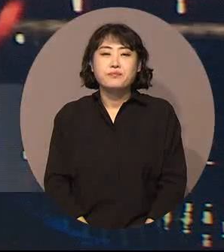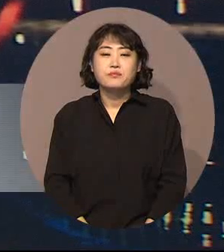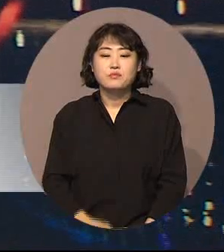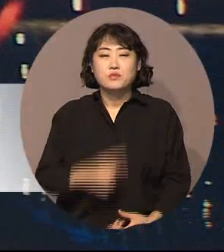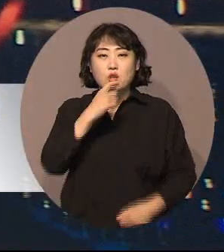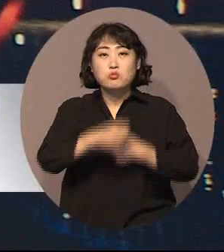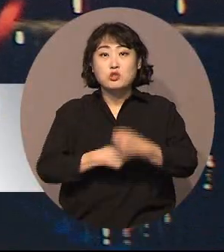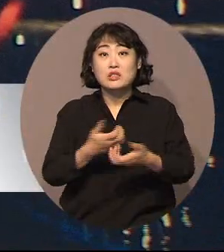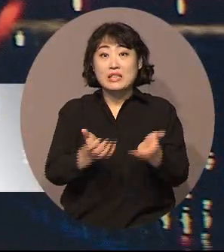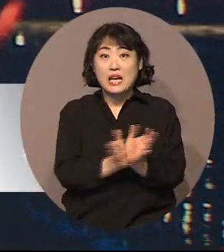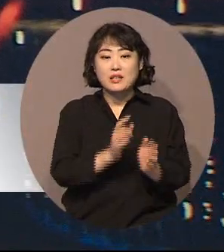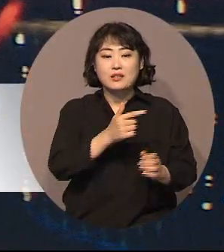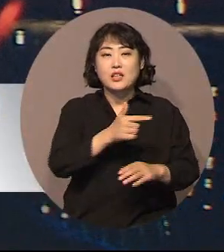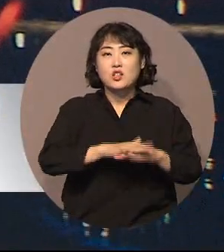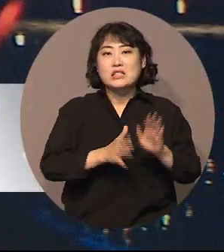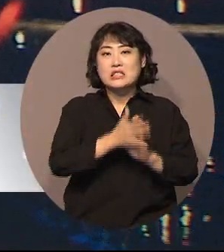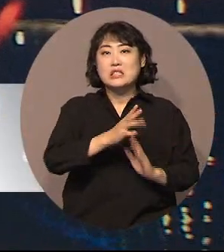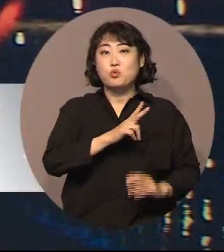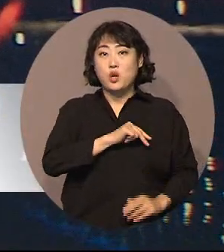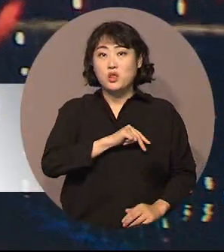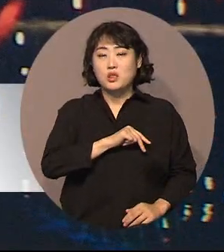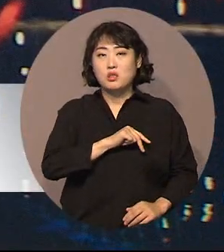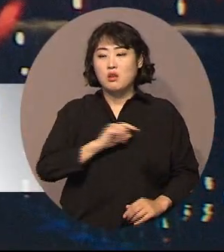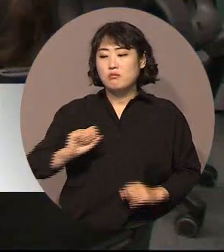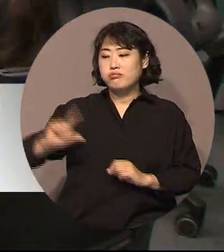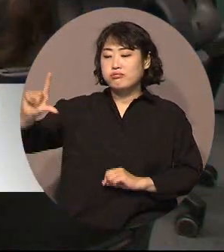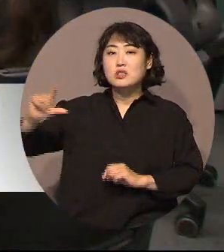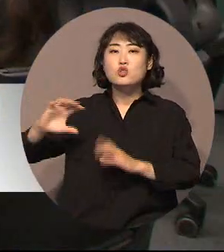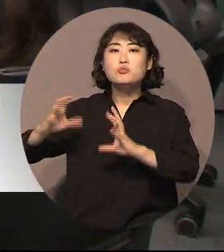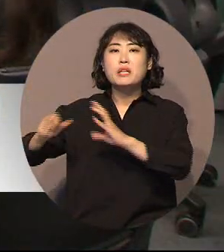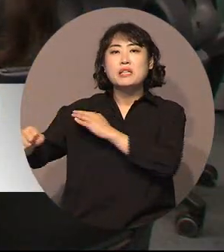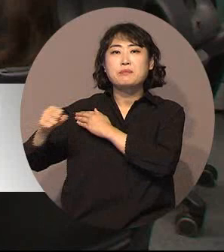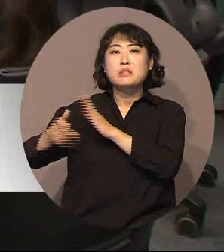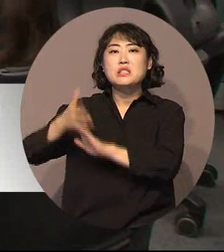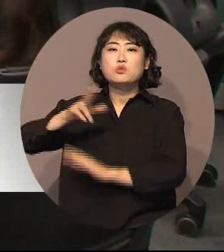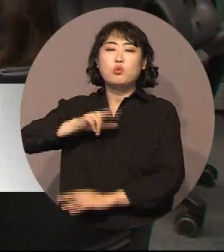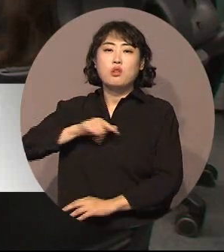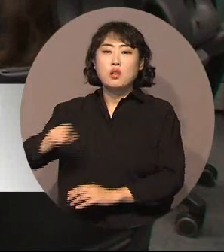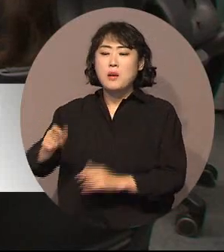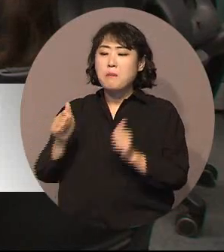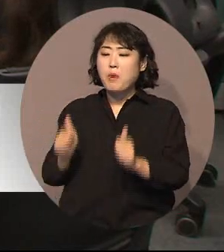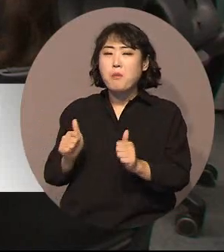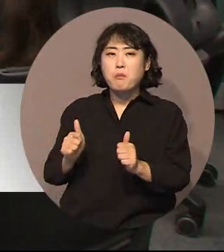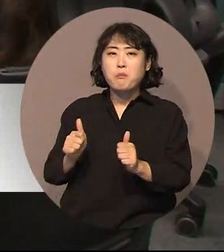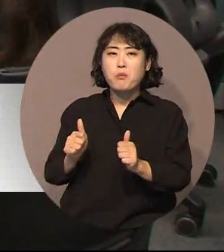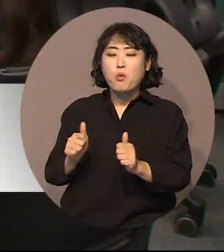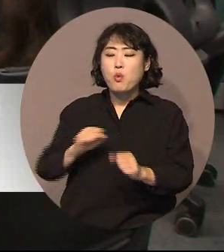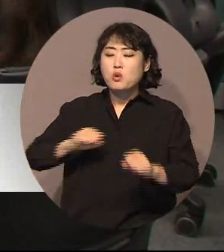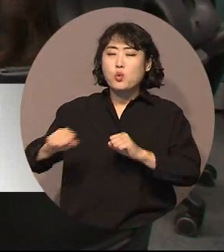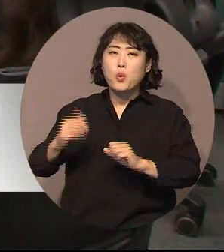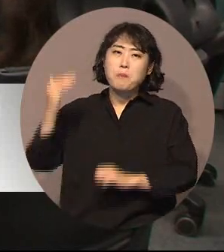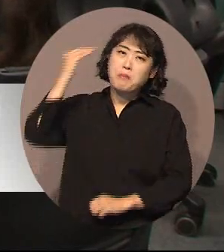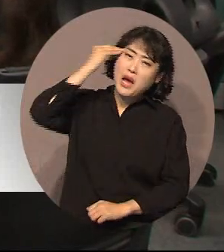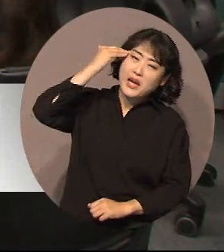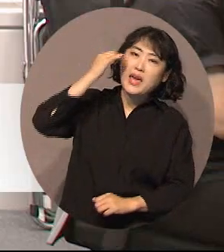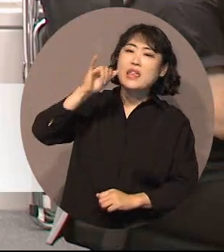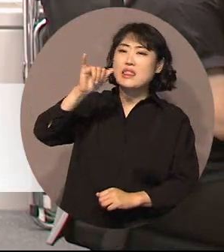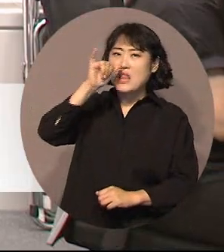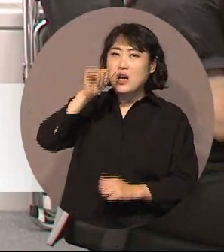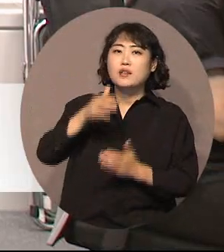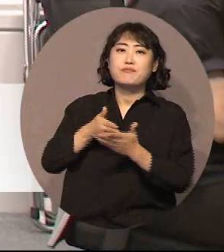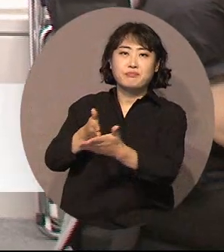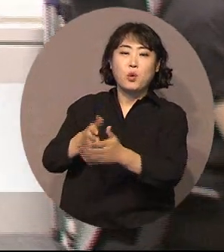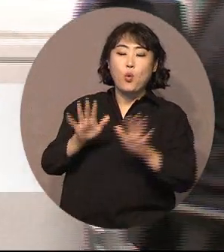더불어민주당 소속 대전시의원들은 다수당인 국민의 힘 시의원들이 입법 활동을 방해하고 있다고 주장하며